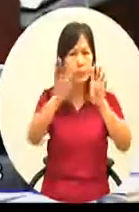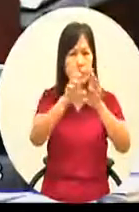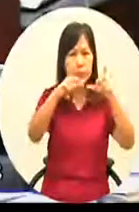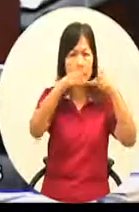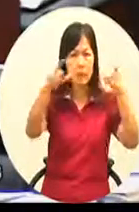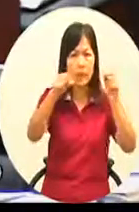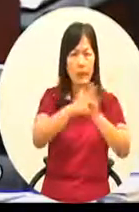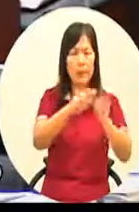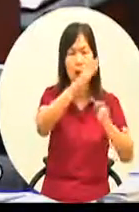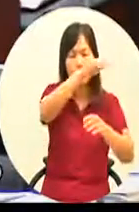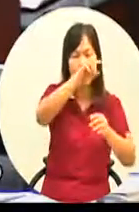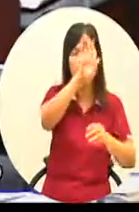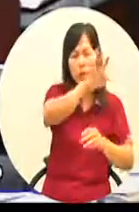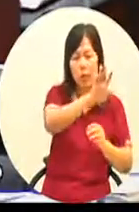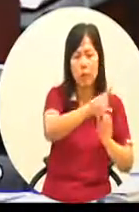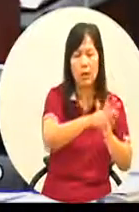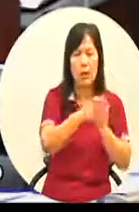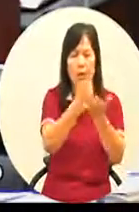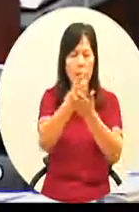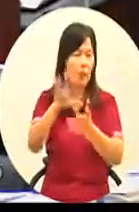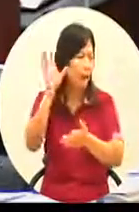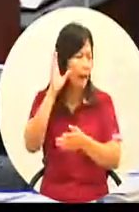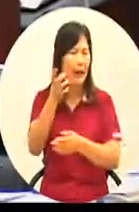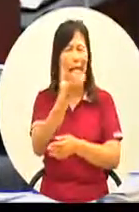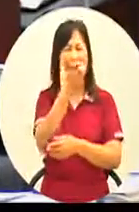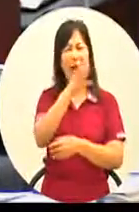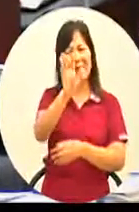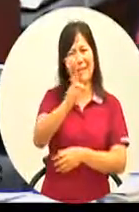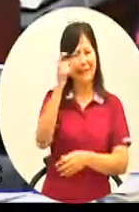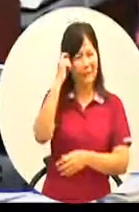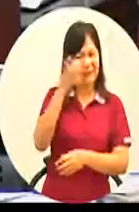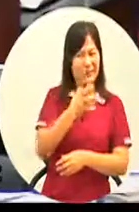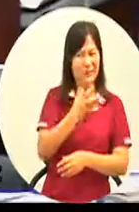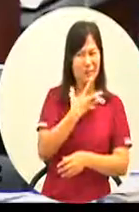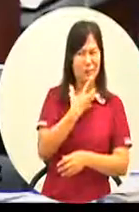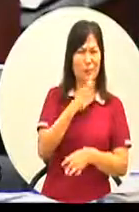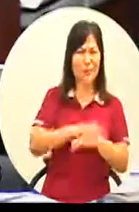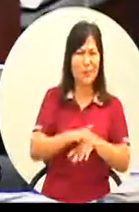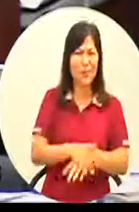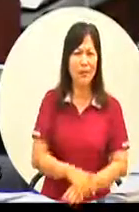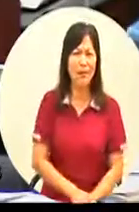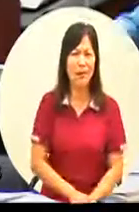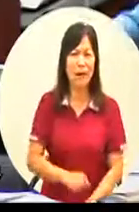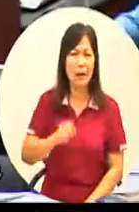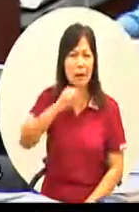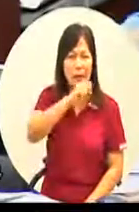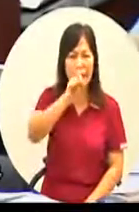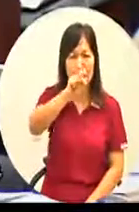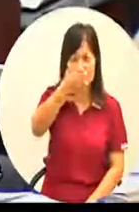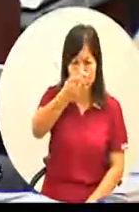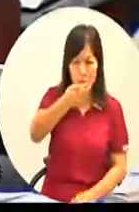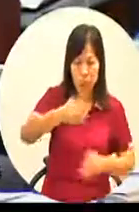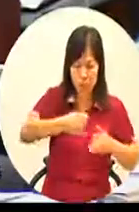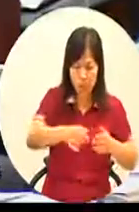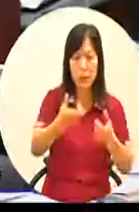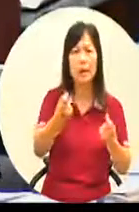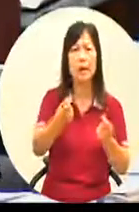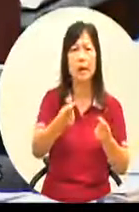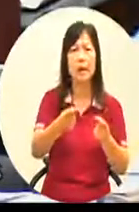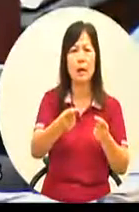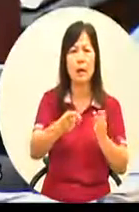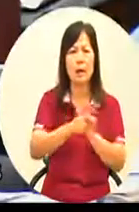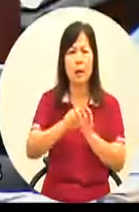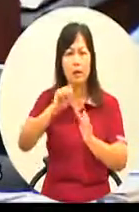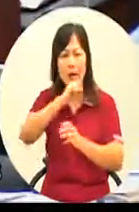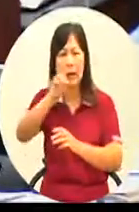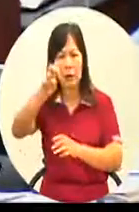通仙巷的啦，迄人听着人爱笑啦。伫迄个台29线路边通通巷。台29线